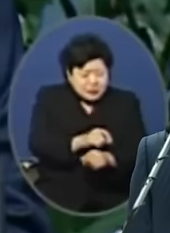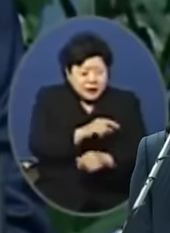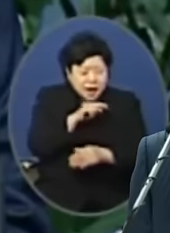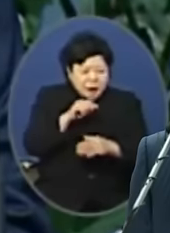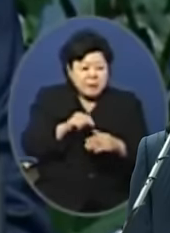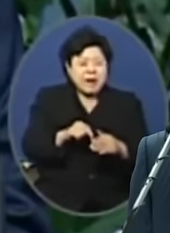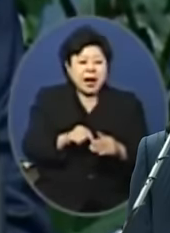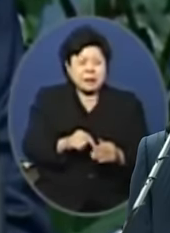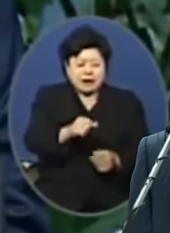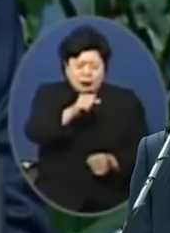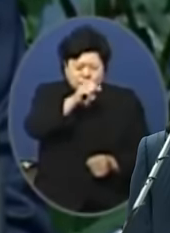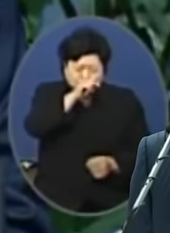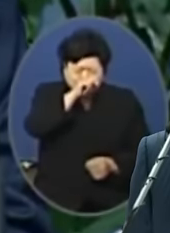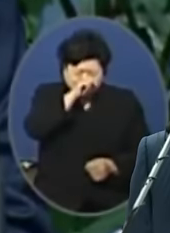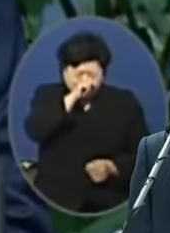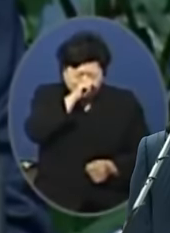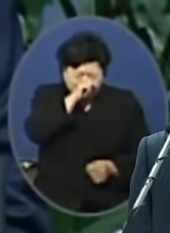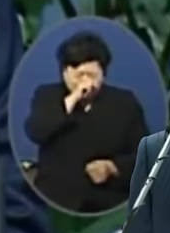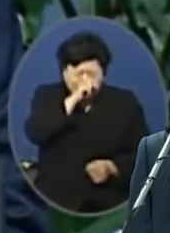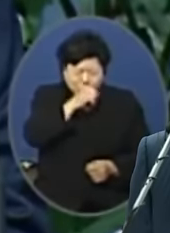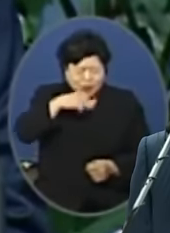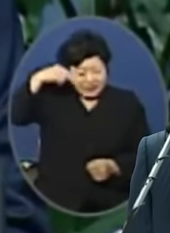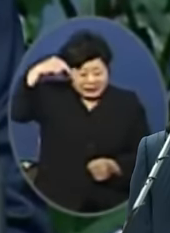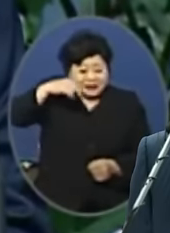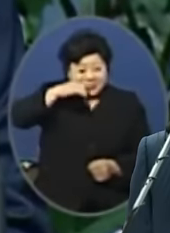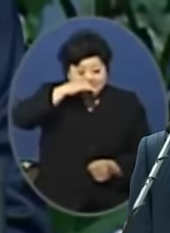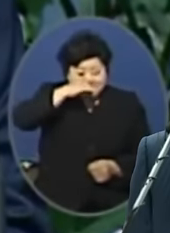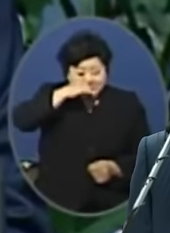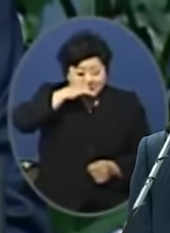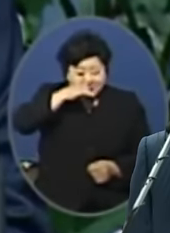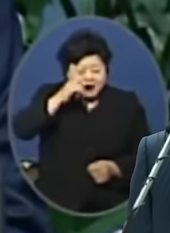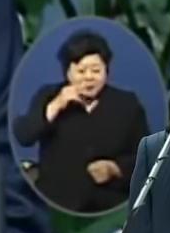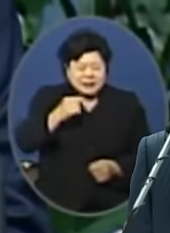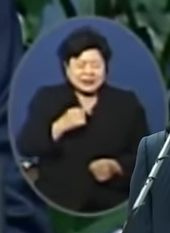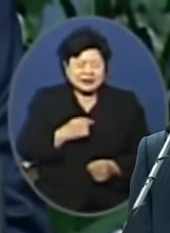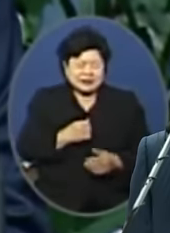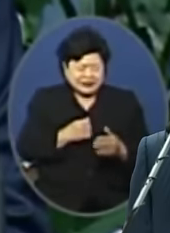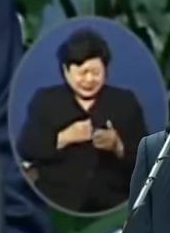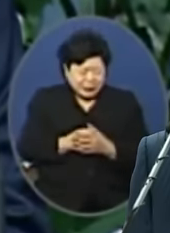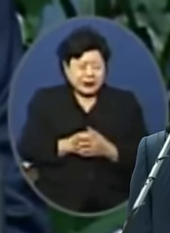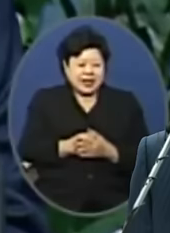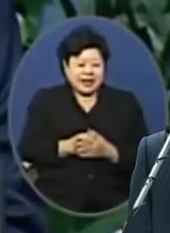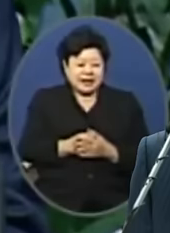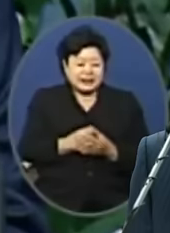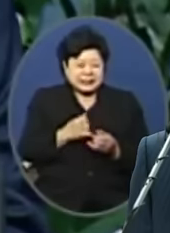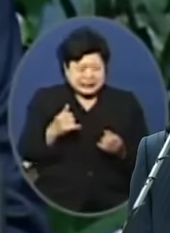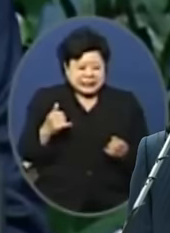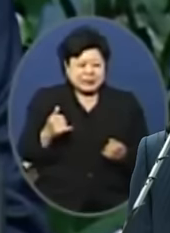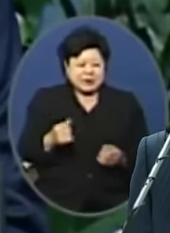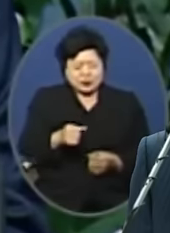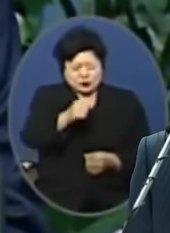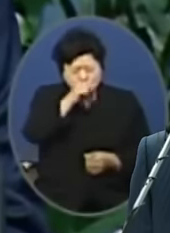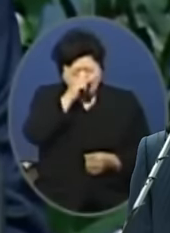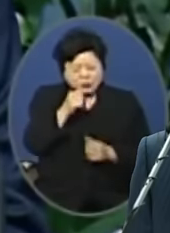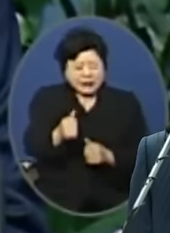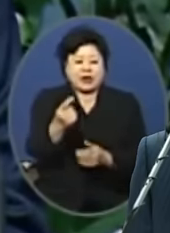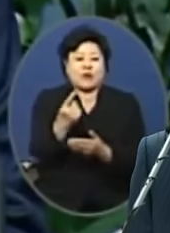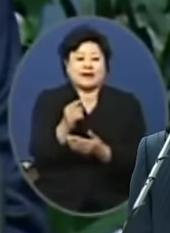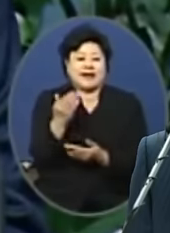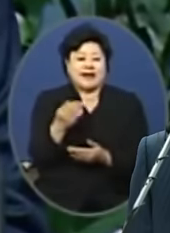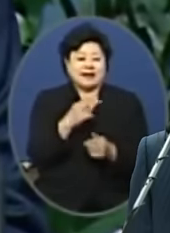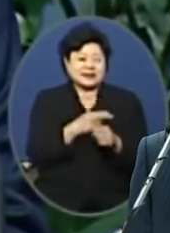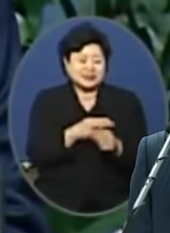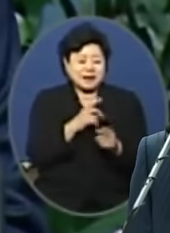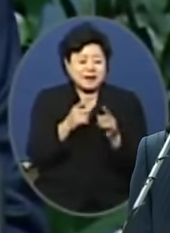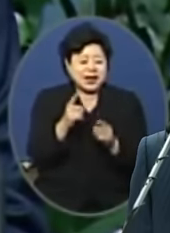끄는 것이 있는데 그것이 그 사람으로 하여금 다른 사람보다 달리 발전해 나가게 만든다는 것입니다.